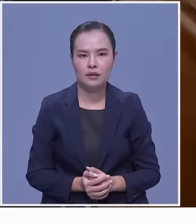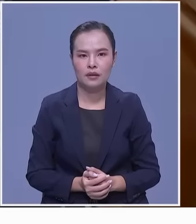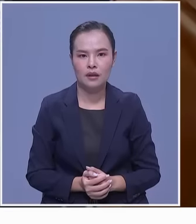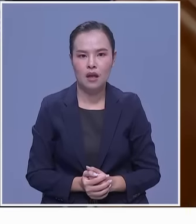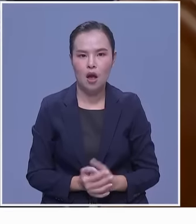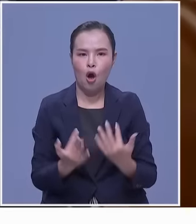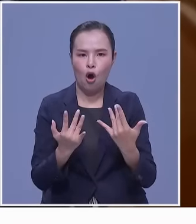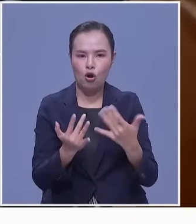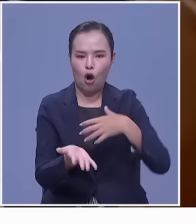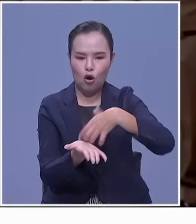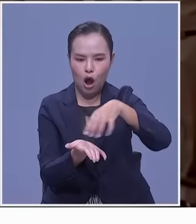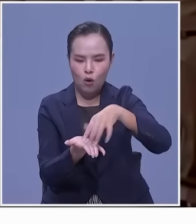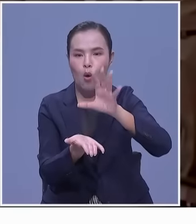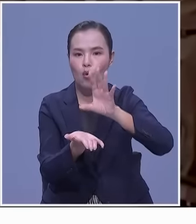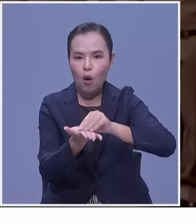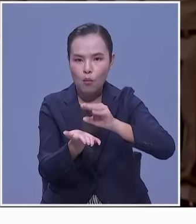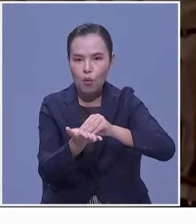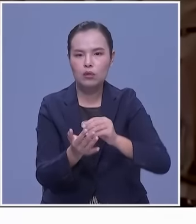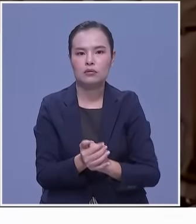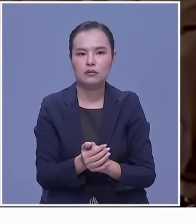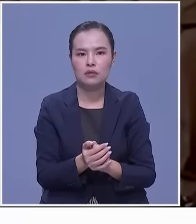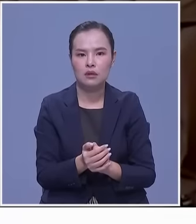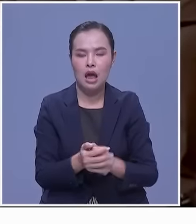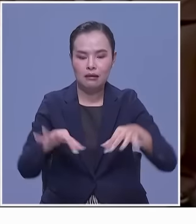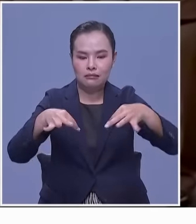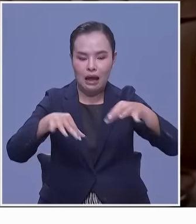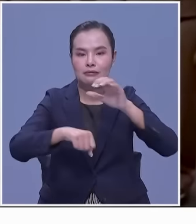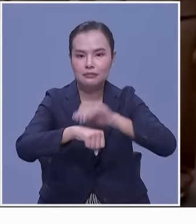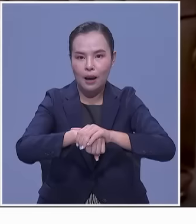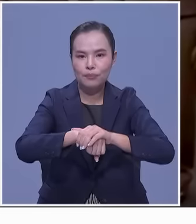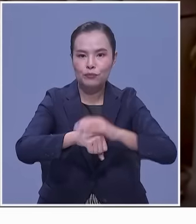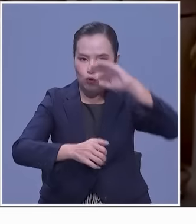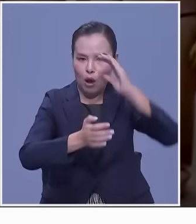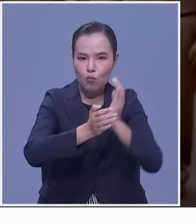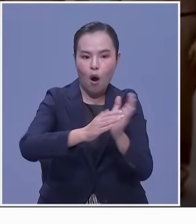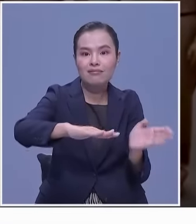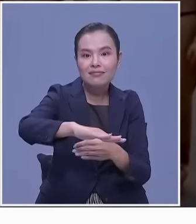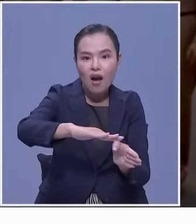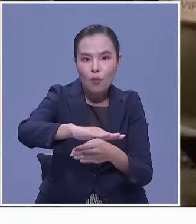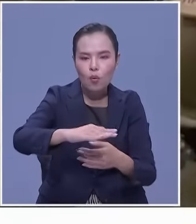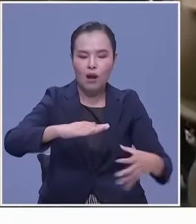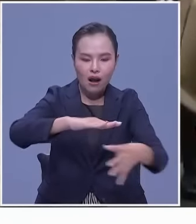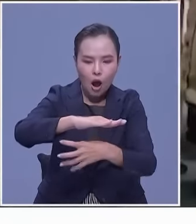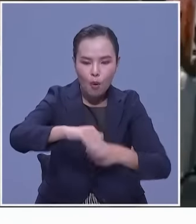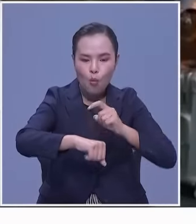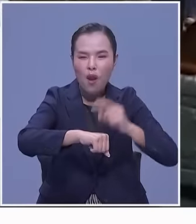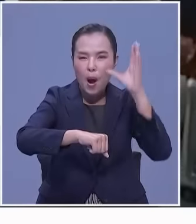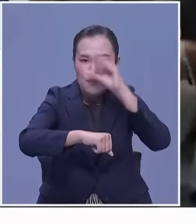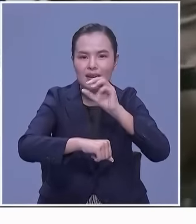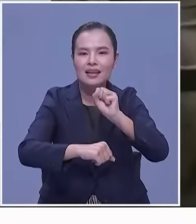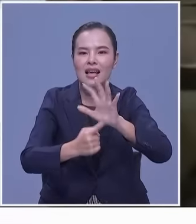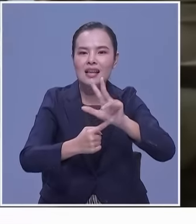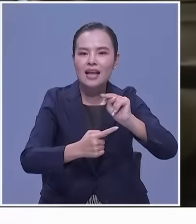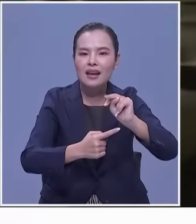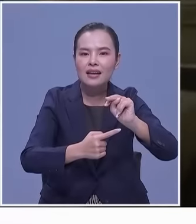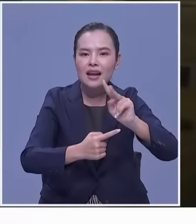ทางมารอรายงานความคึบหน้ากรณีผู้ต้องหาตามหมายจับของสนตะปูนในคดีลักทรัพย์เวลากลางคืนก็คือนายสันติเนี่ย